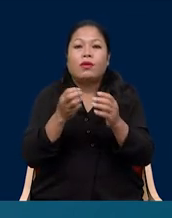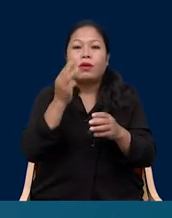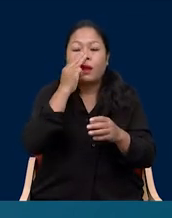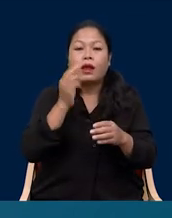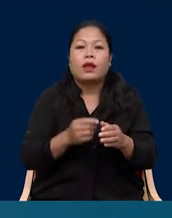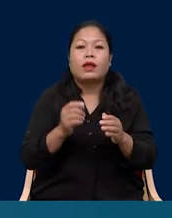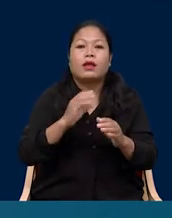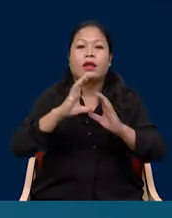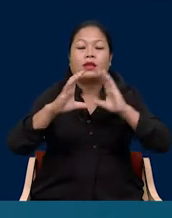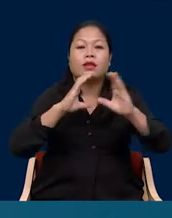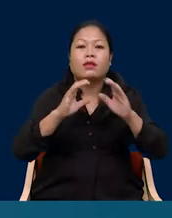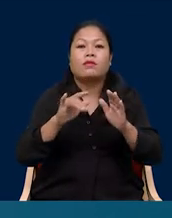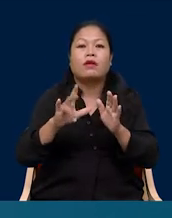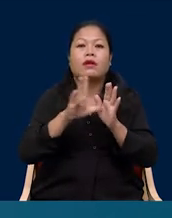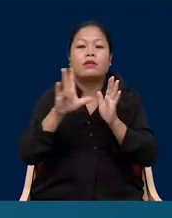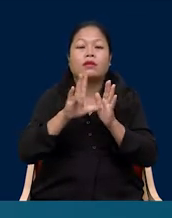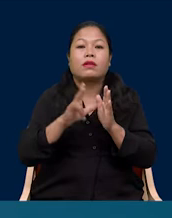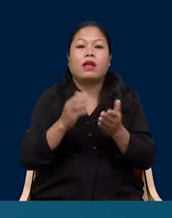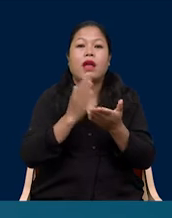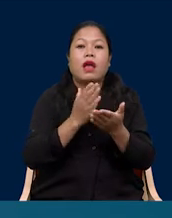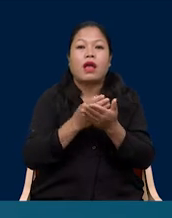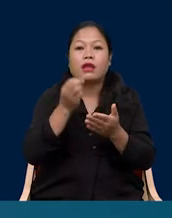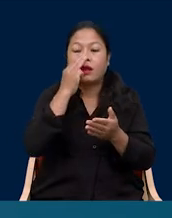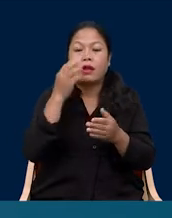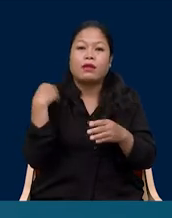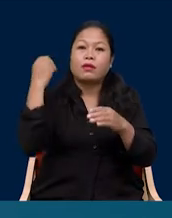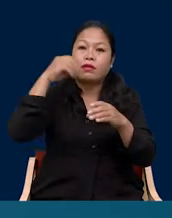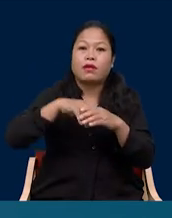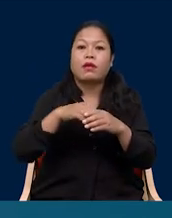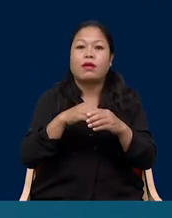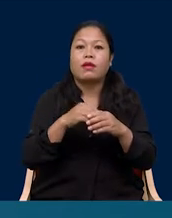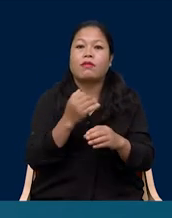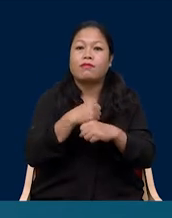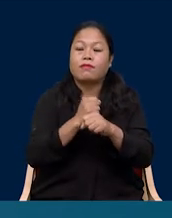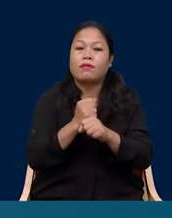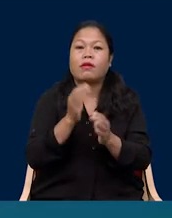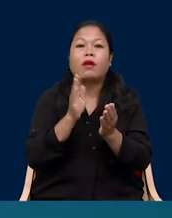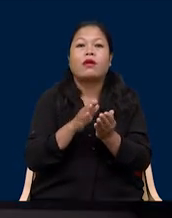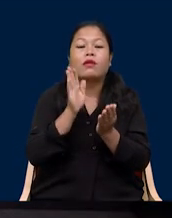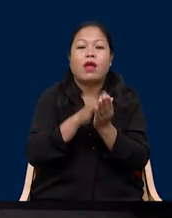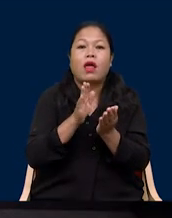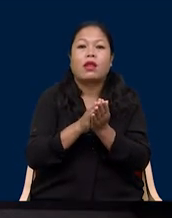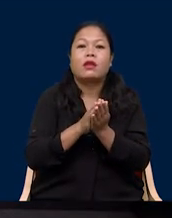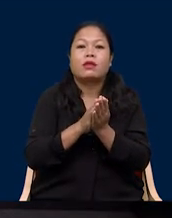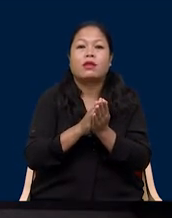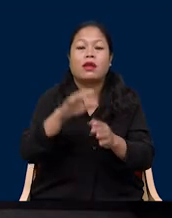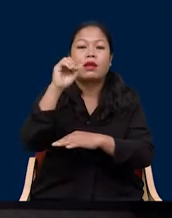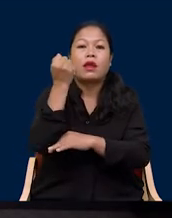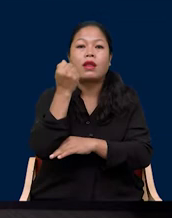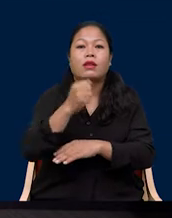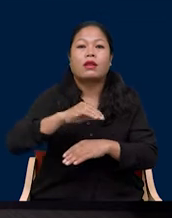धेरै कार्यक्रमहरू संचार र शिक्षा व्यवस्थापन कार्यक्रममा आफ्नो सहभागिता बलियो राख्न राष्ट्र र